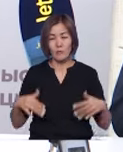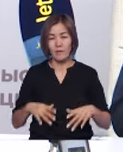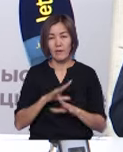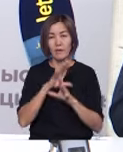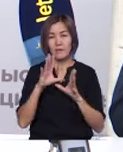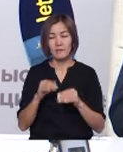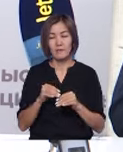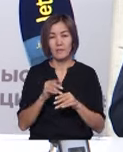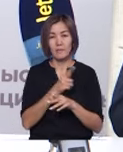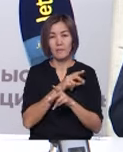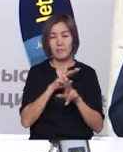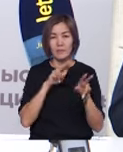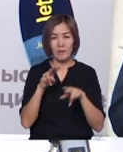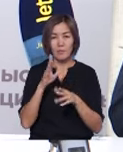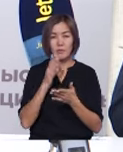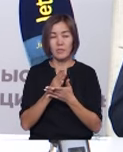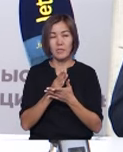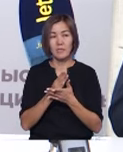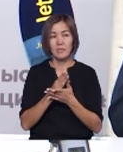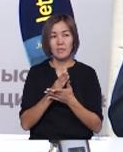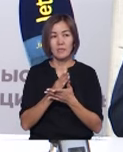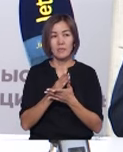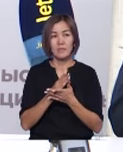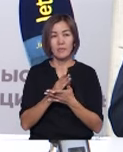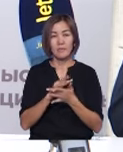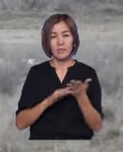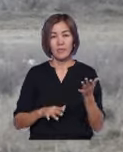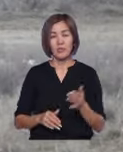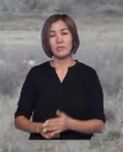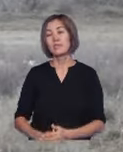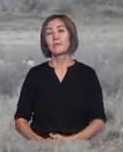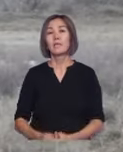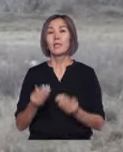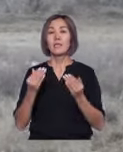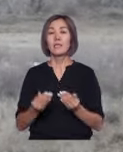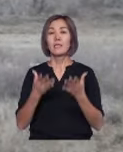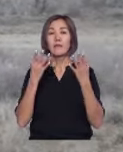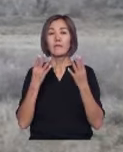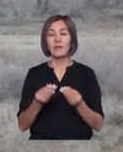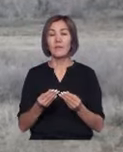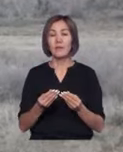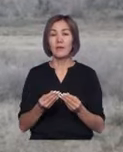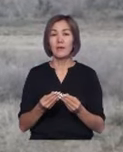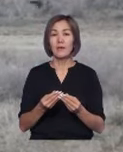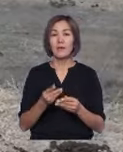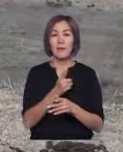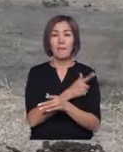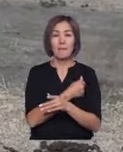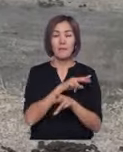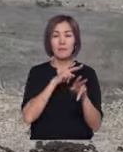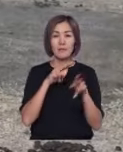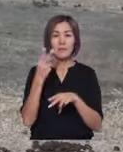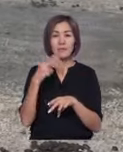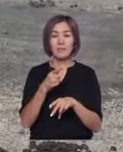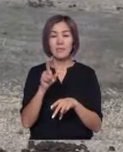взяты под медицинское наблюдение. Противоэпидемические мероприятия продолжаются. На сегодняшний день выявлены и взяты под медицинский контроль